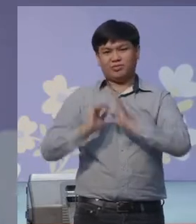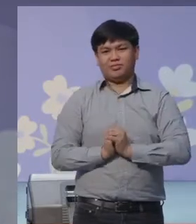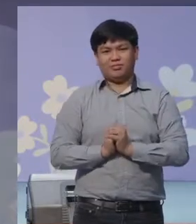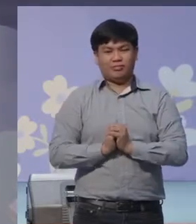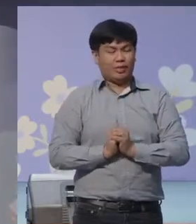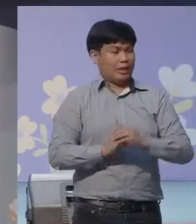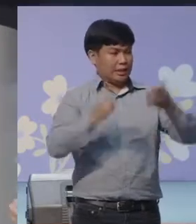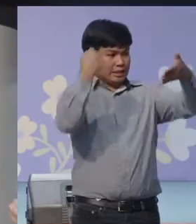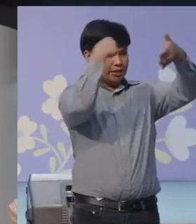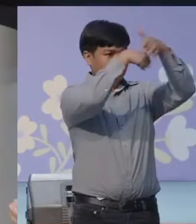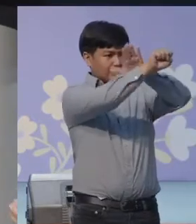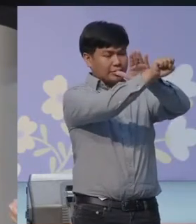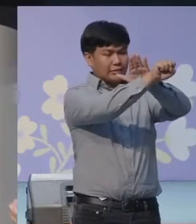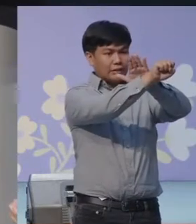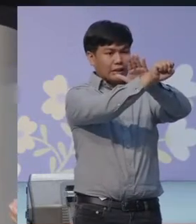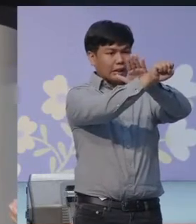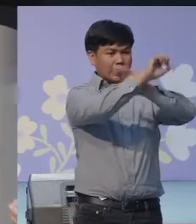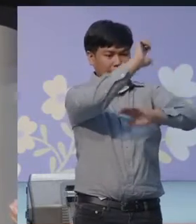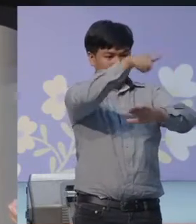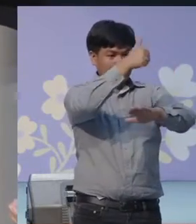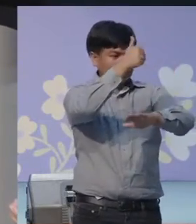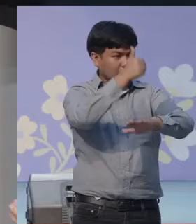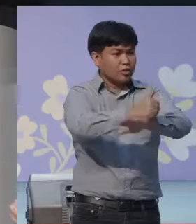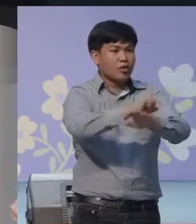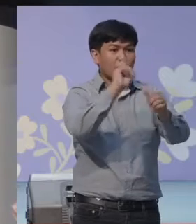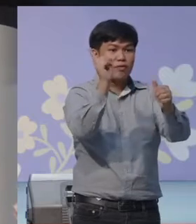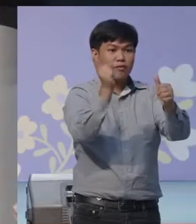Si Samuel, ang nagtalaga ng